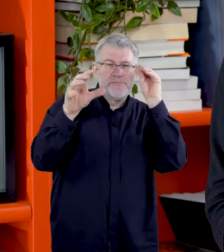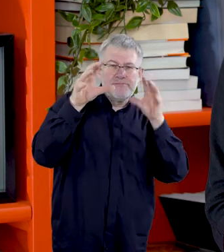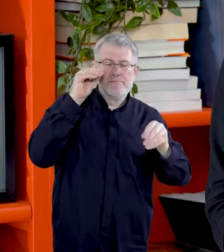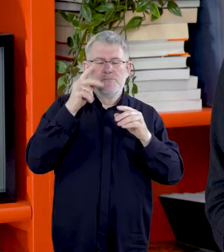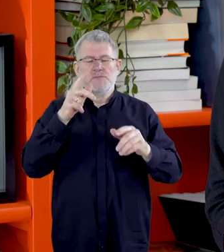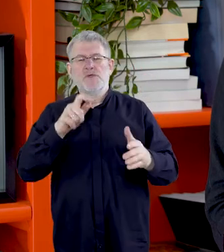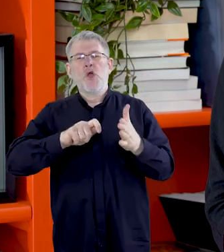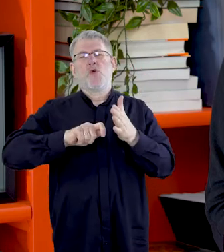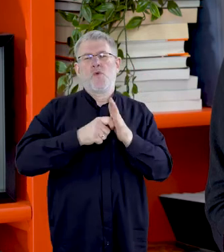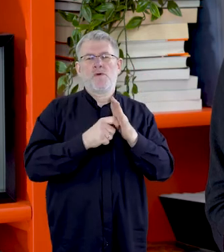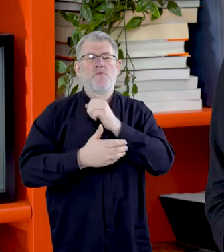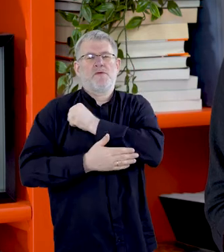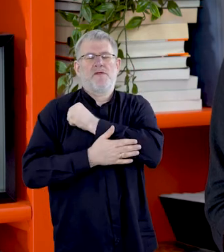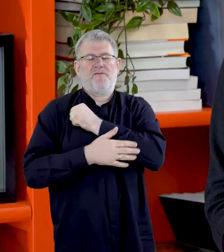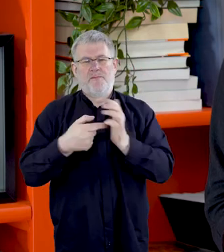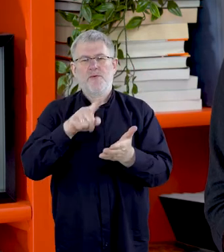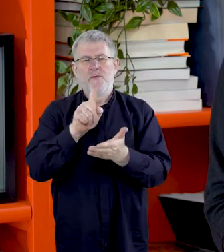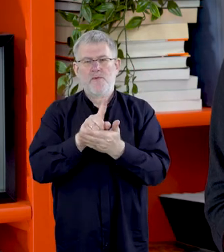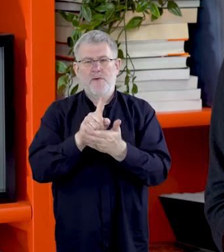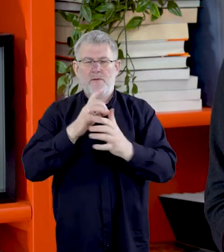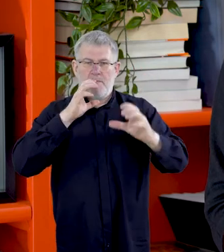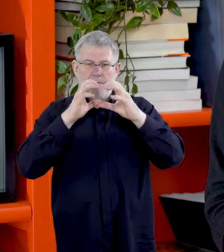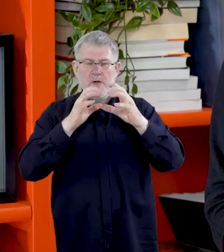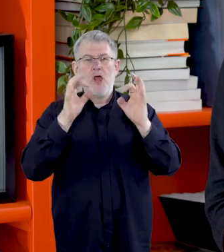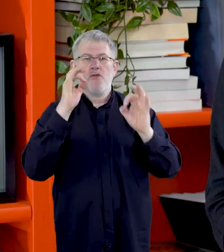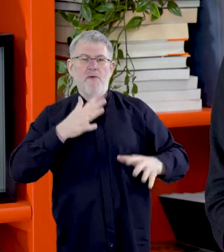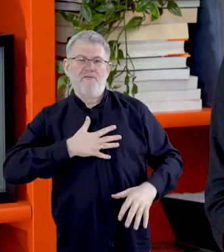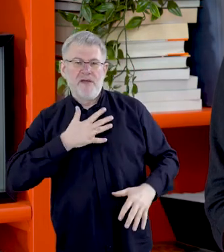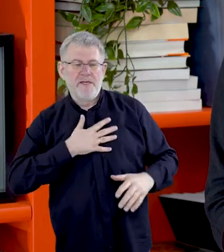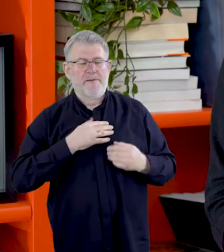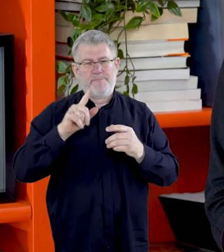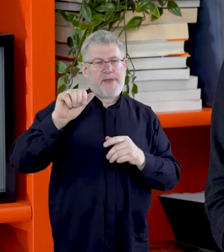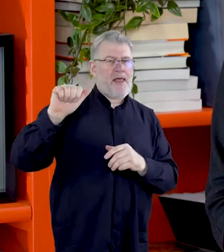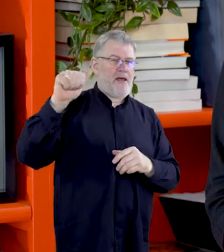do sukcesu i do tego, żeby zostawić dobre pierwsze wrażenie. I